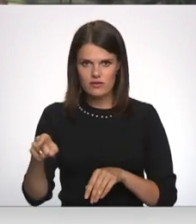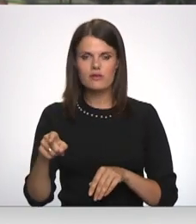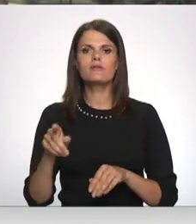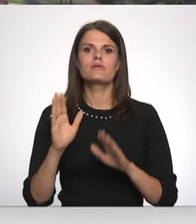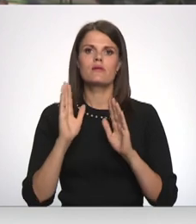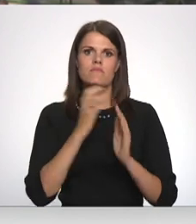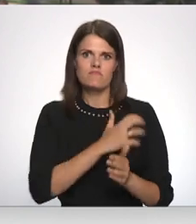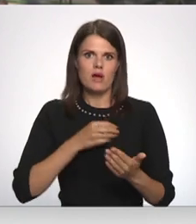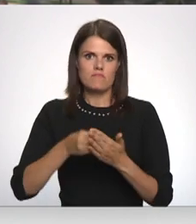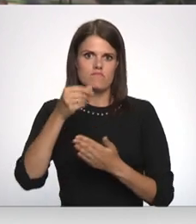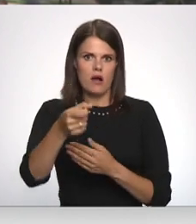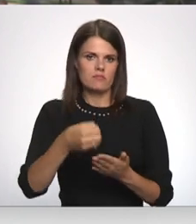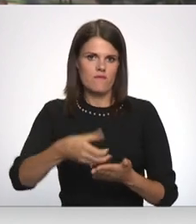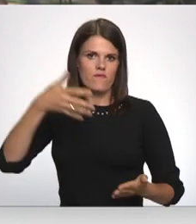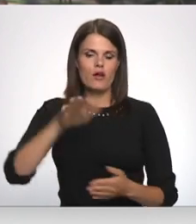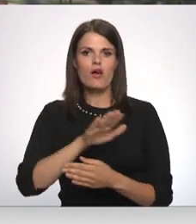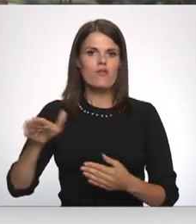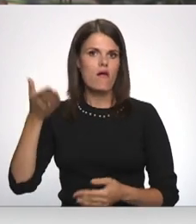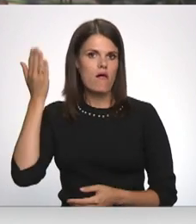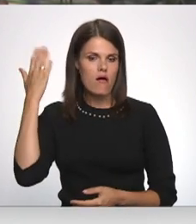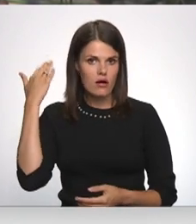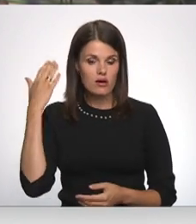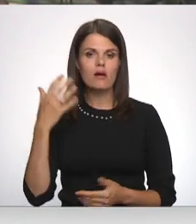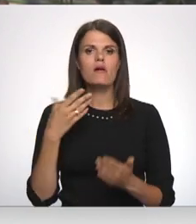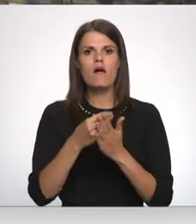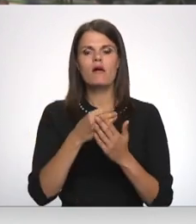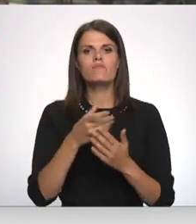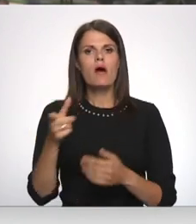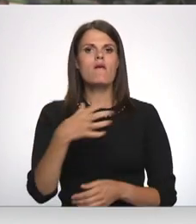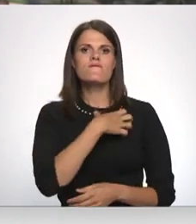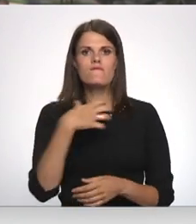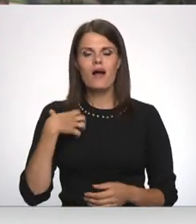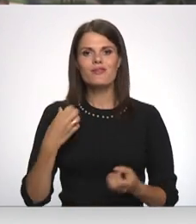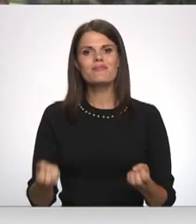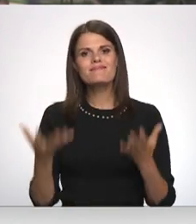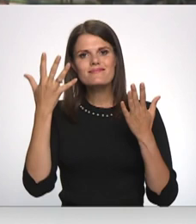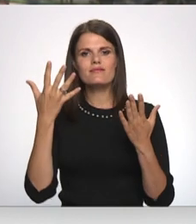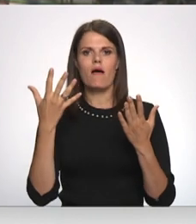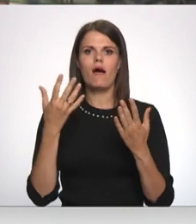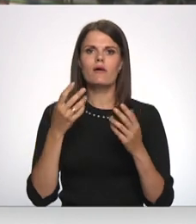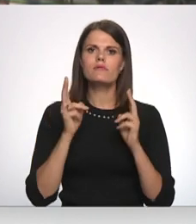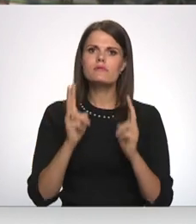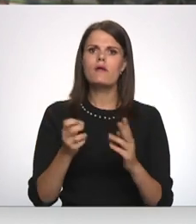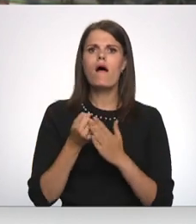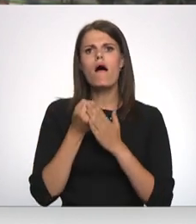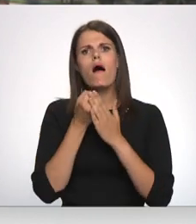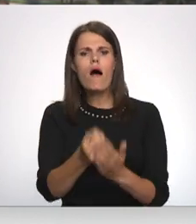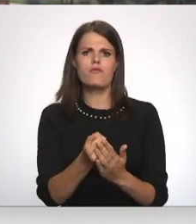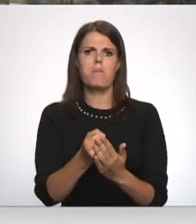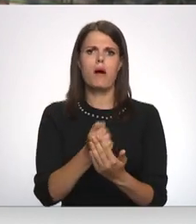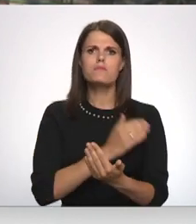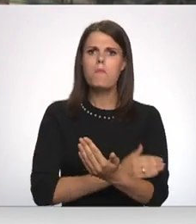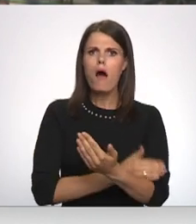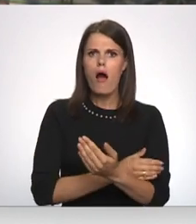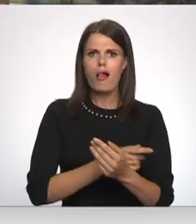šobrīd nākas maksāt vairāk nekā iepriekš. Valdībā skaidrs atbildes par atbalstu malkas iegādē vēl nav, taču tā kā apkuras sezona nav nemaz